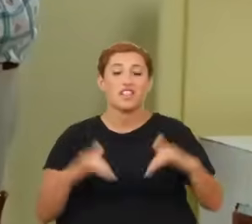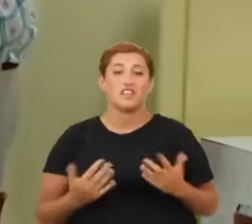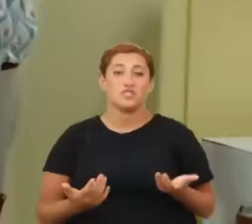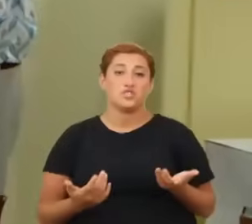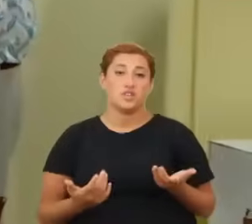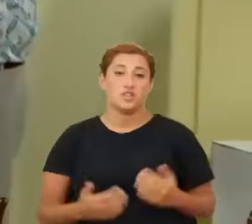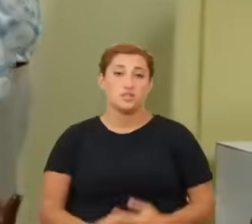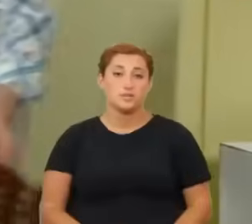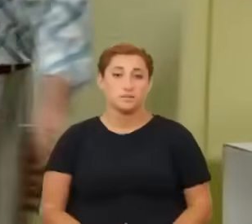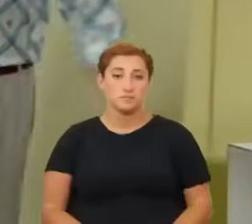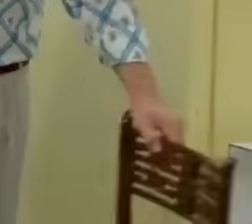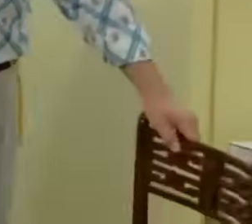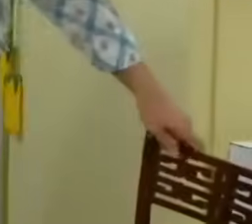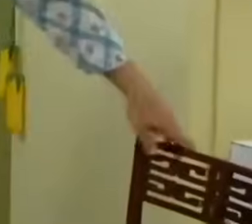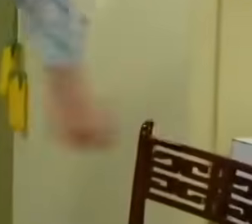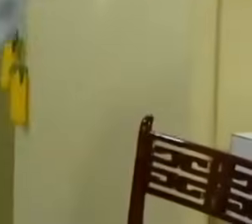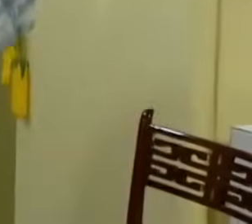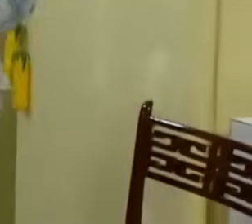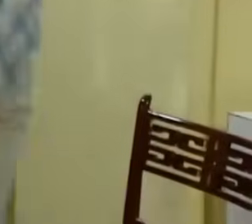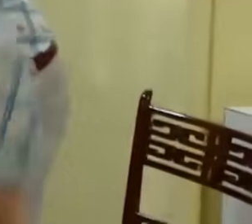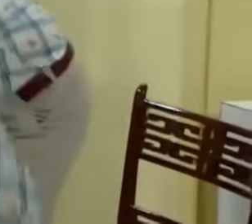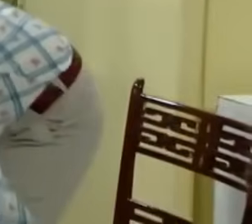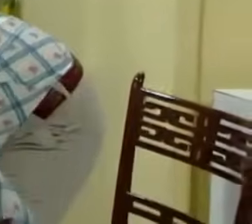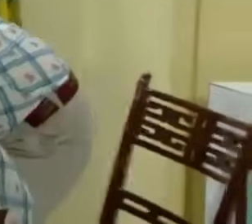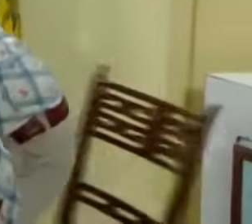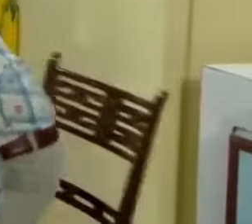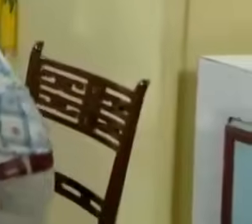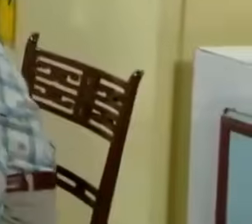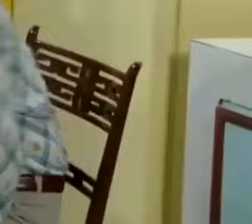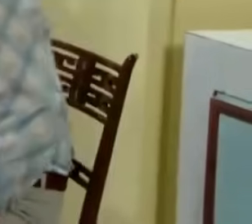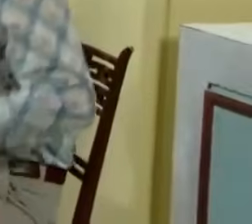yani. Ahmet sandalyeyi çekip annesinin yanına oturdu.